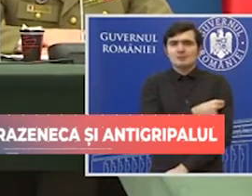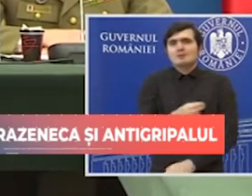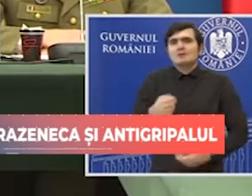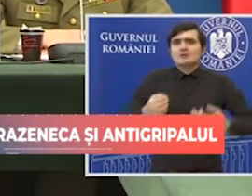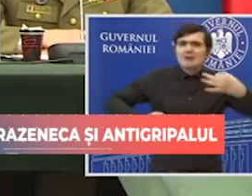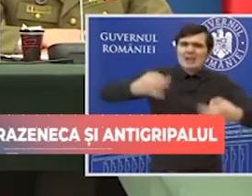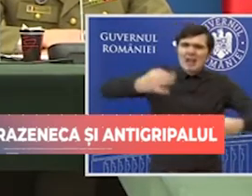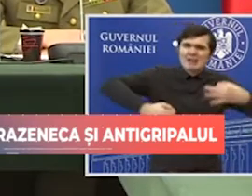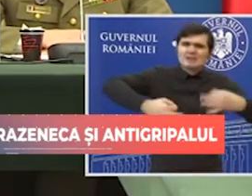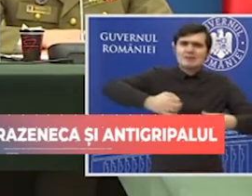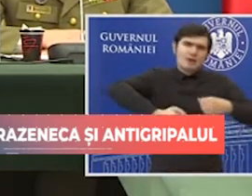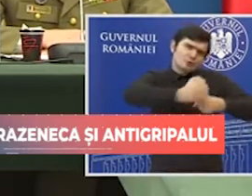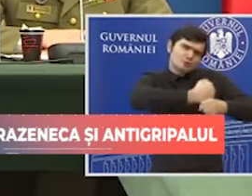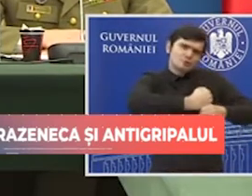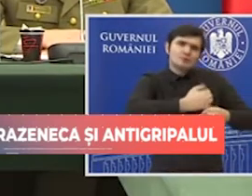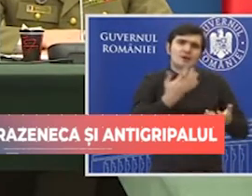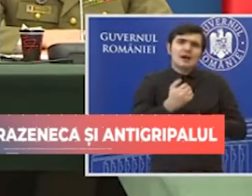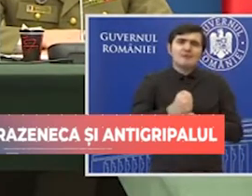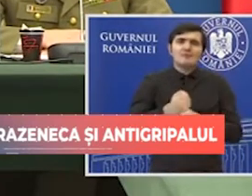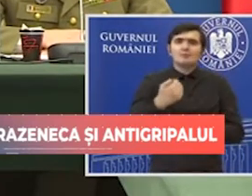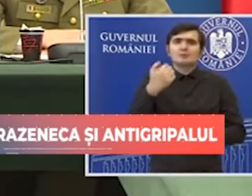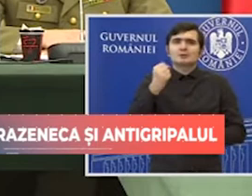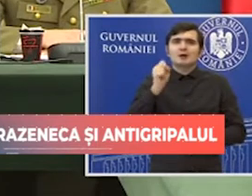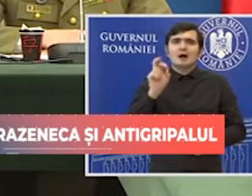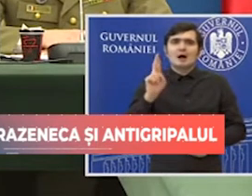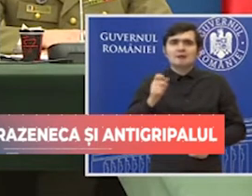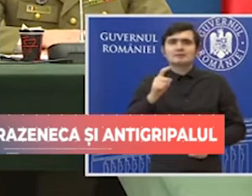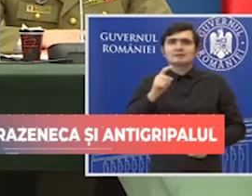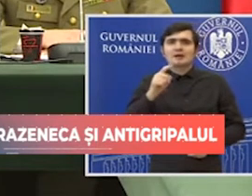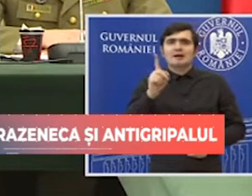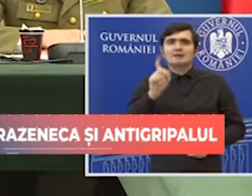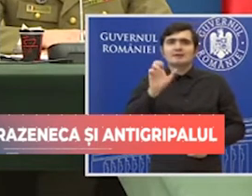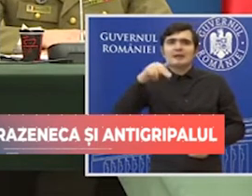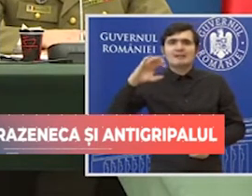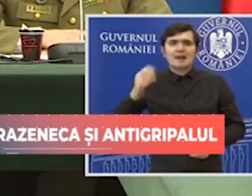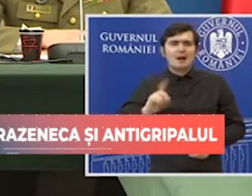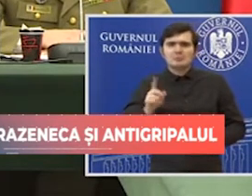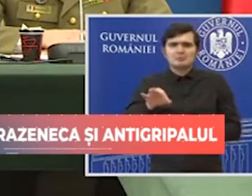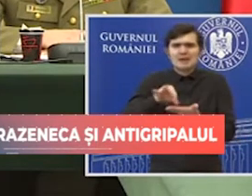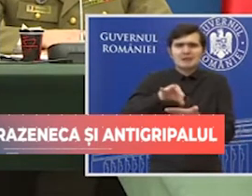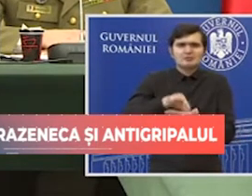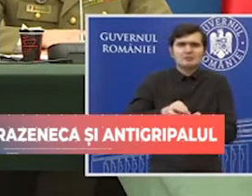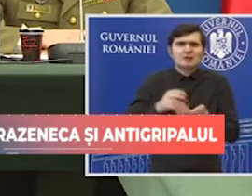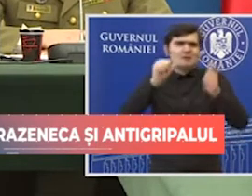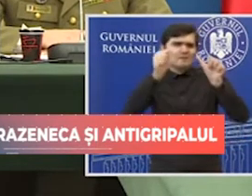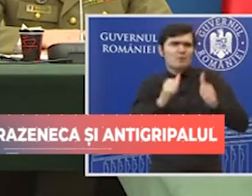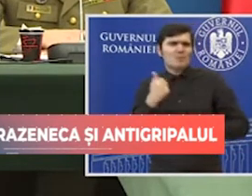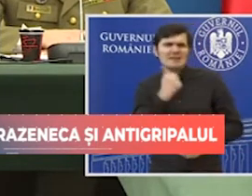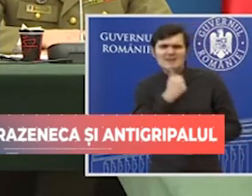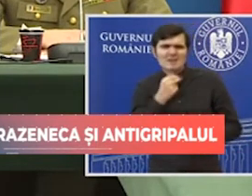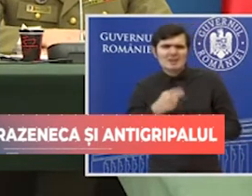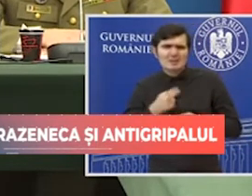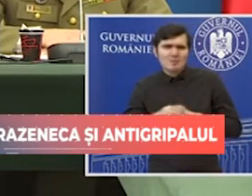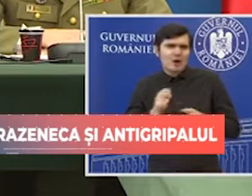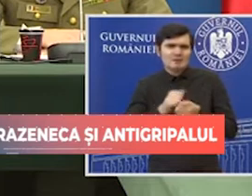studiile derulate de compania AstraZeneca nu au fost înregistrate cazuri de forme severe de boală sau de internări